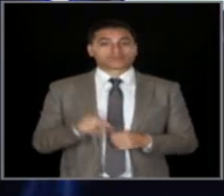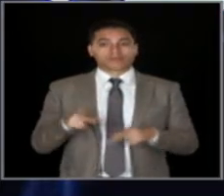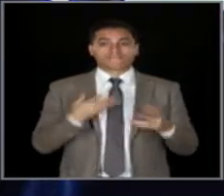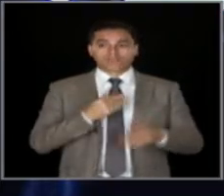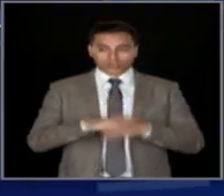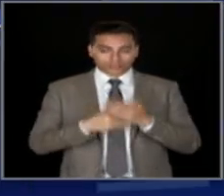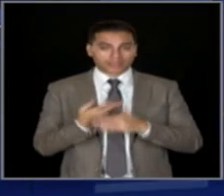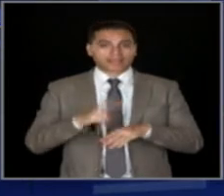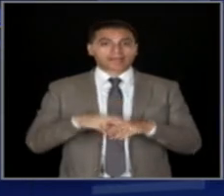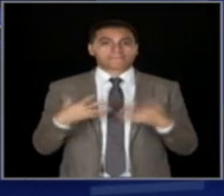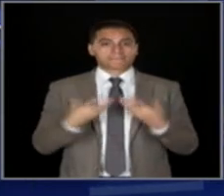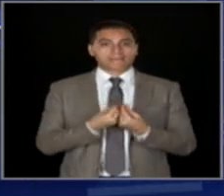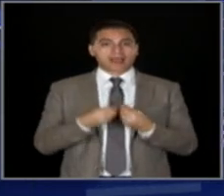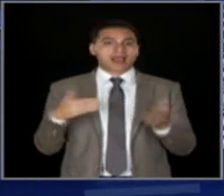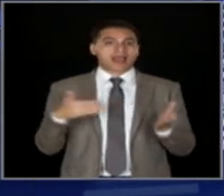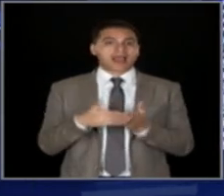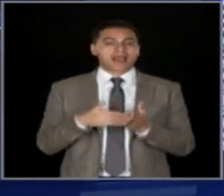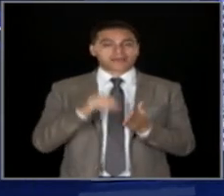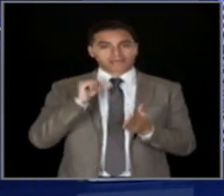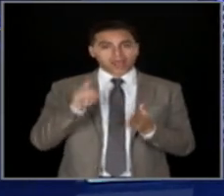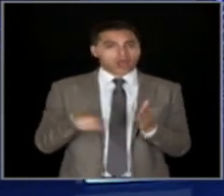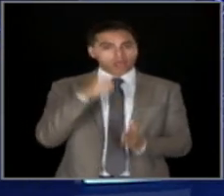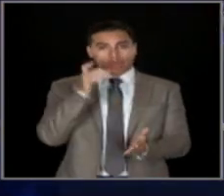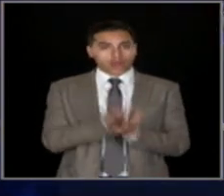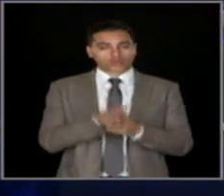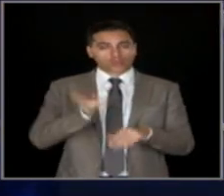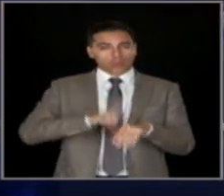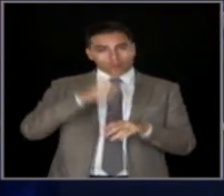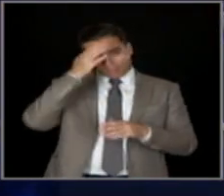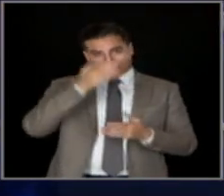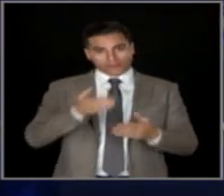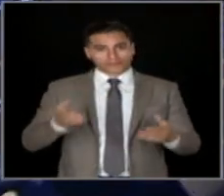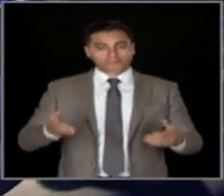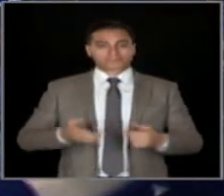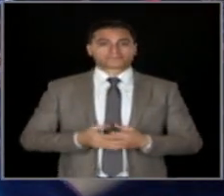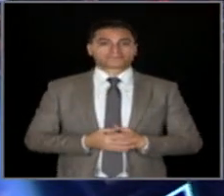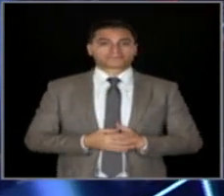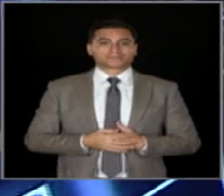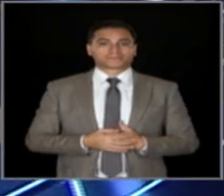هنخرج فاصل وهنرجع مرة تانية مع آخر فقرة، فقرة عجلة الحظ والعباقرة.